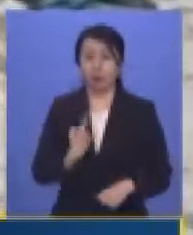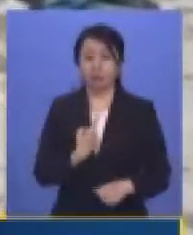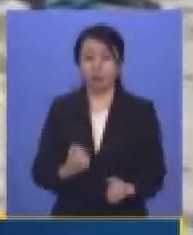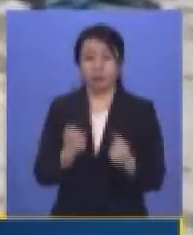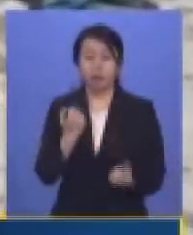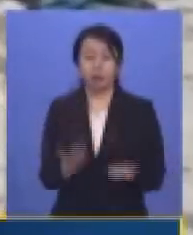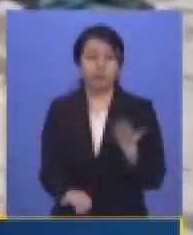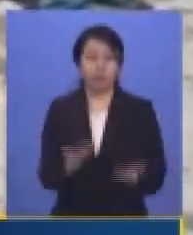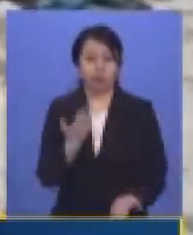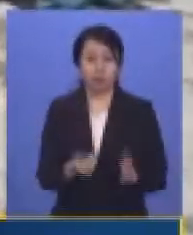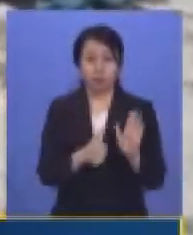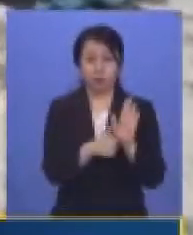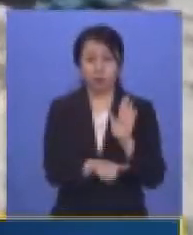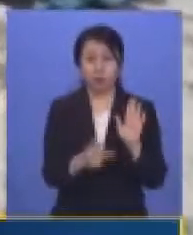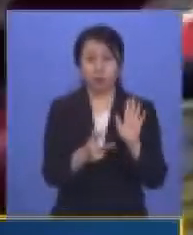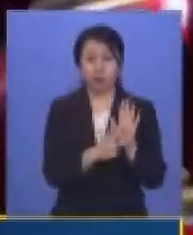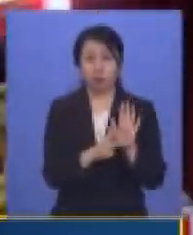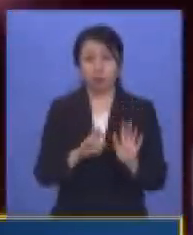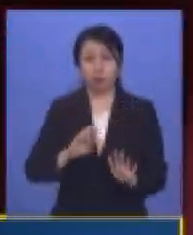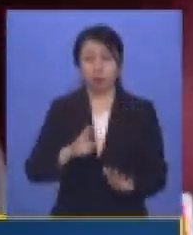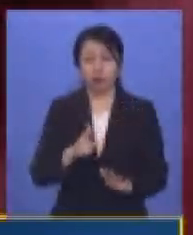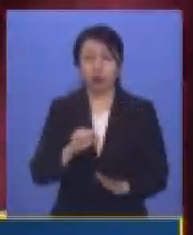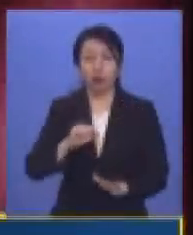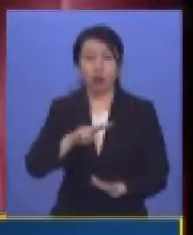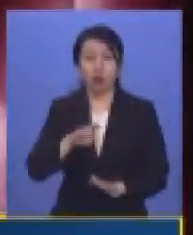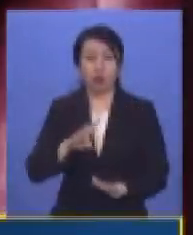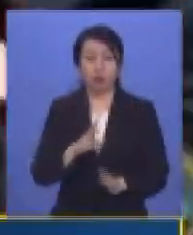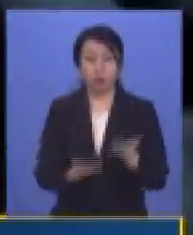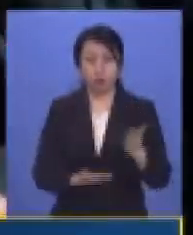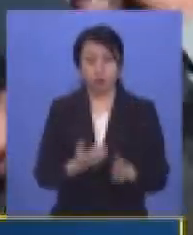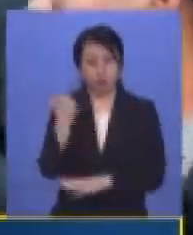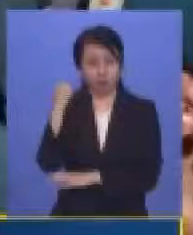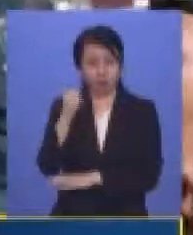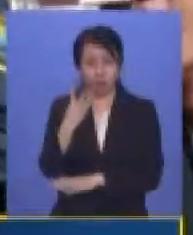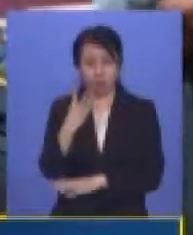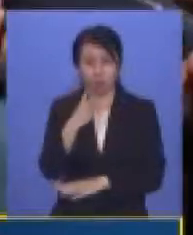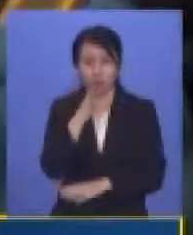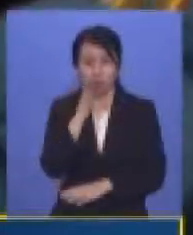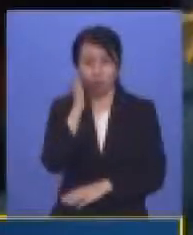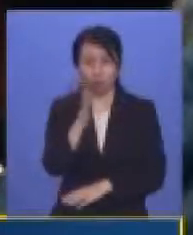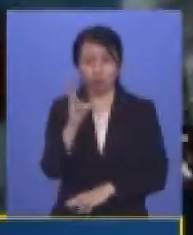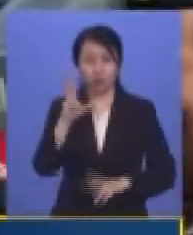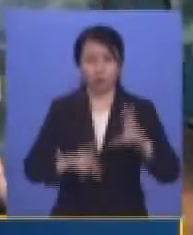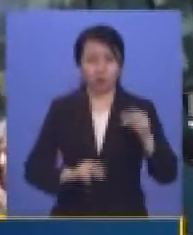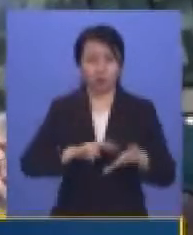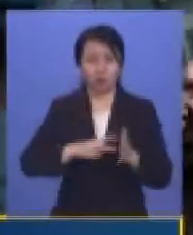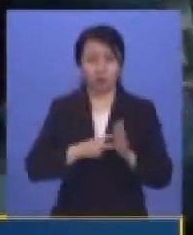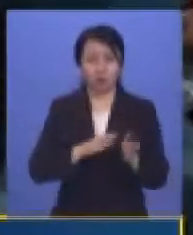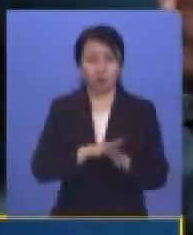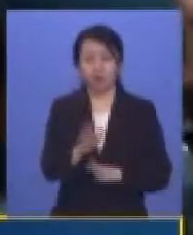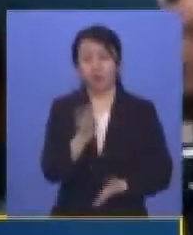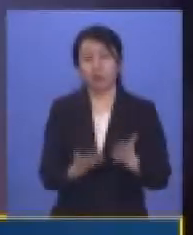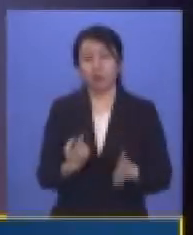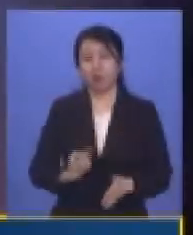спорта весовой категории 68 килограммов. Алмаз шел к этой победе порядка 4 лет. В будущем чемпион планирует выполнить